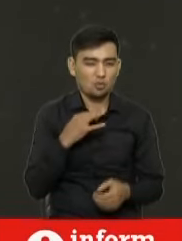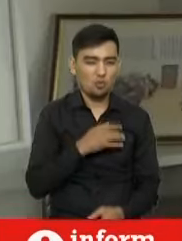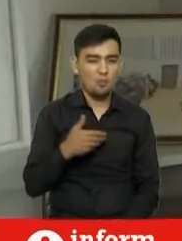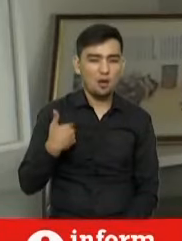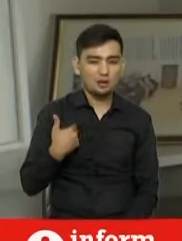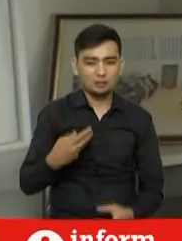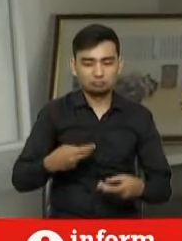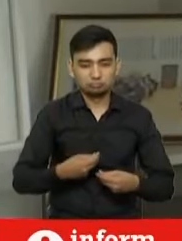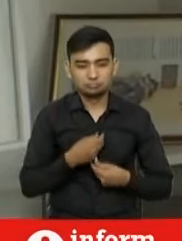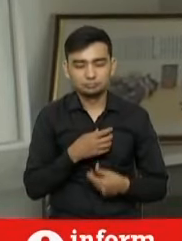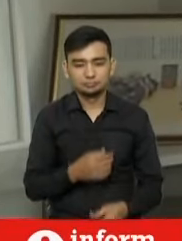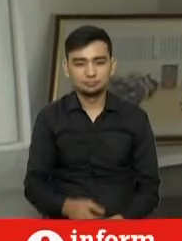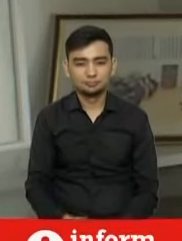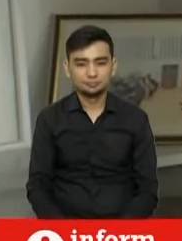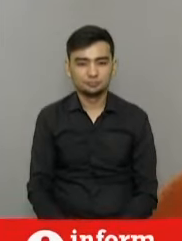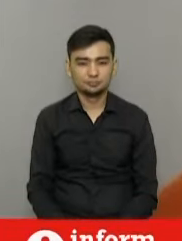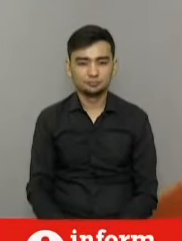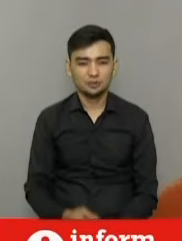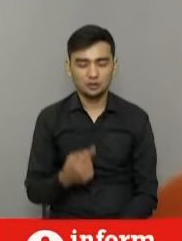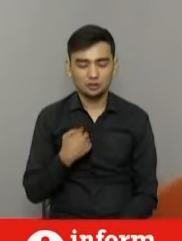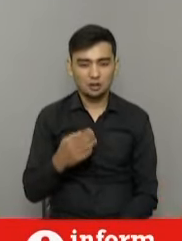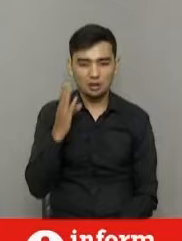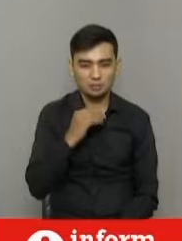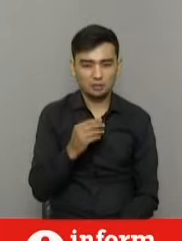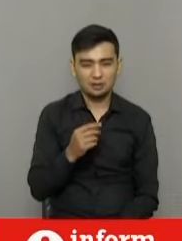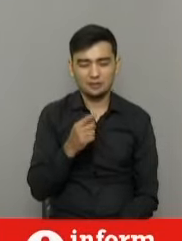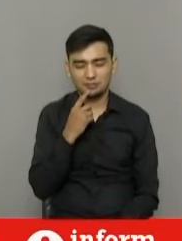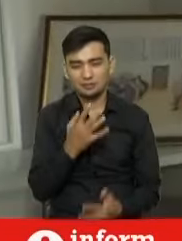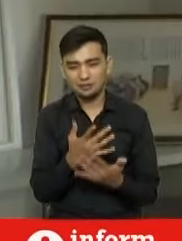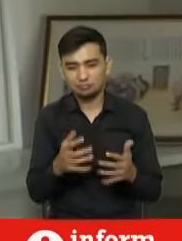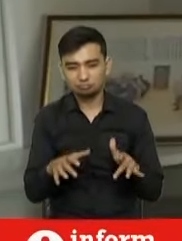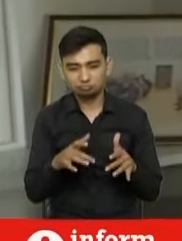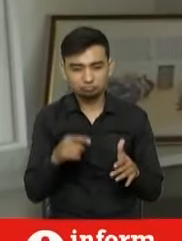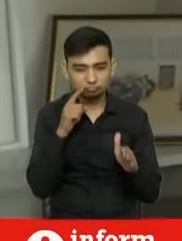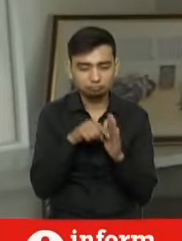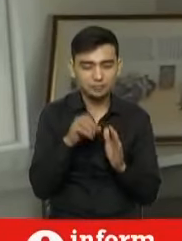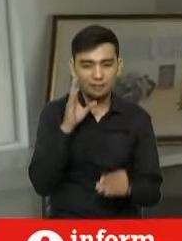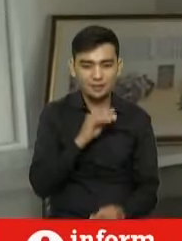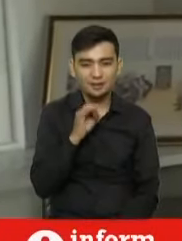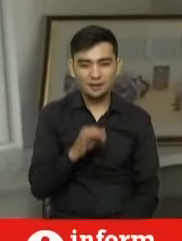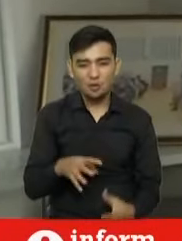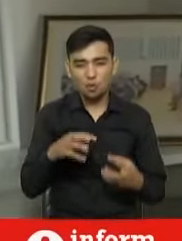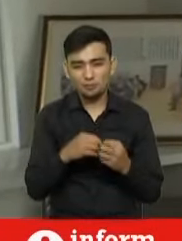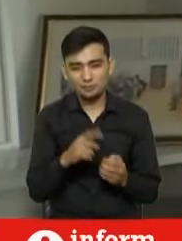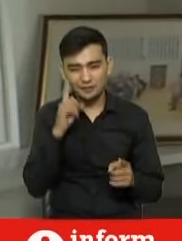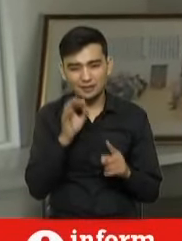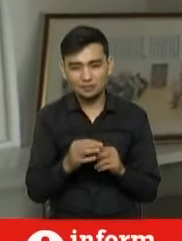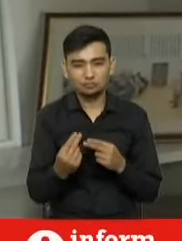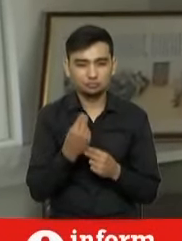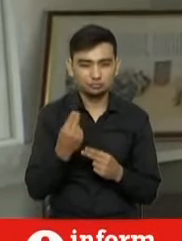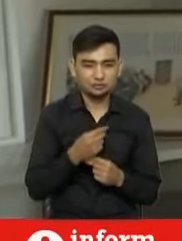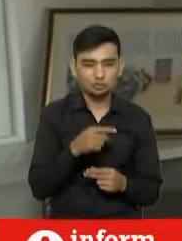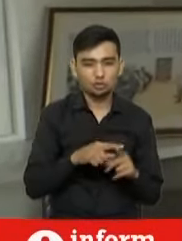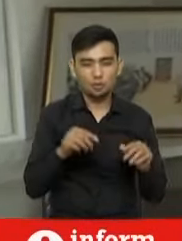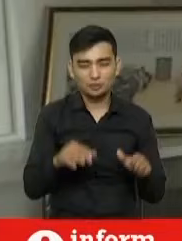знаний. Теперь я могу писать на обоих языках, C++, Python. В общем, в целом, как бы, обучение в этой школе просто